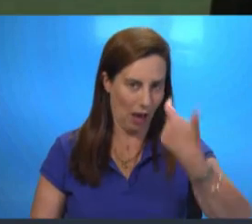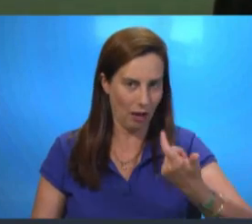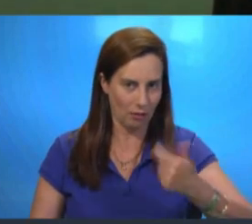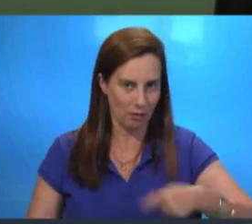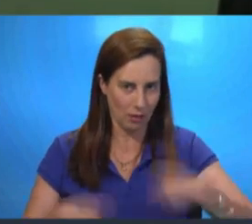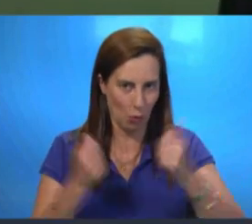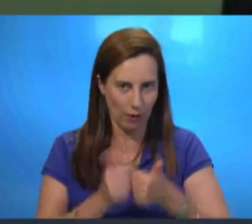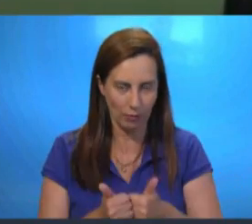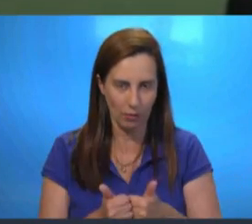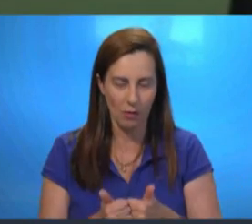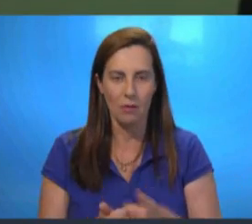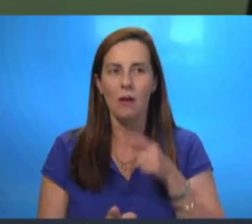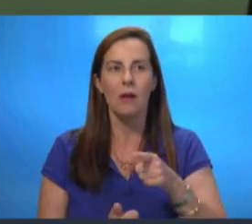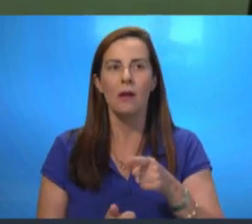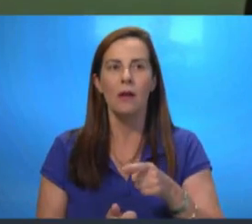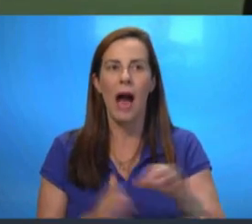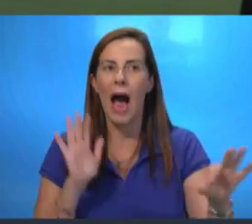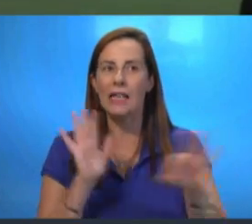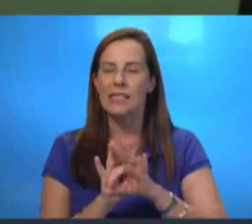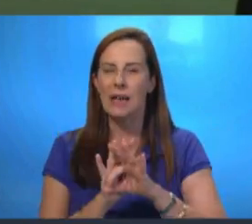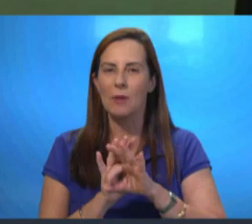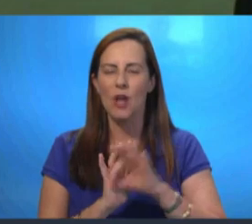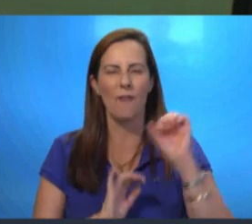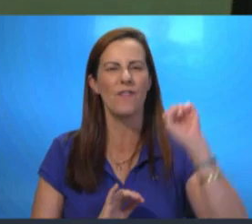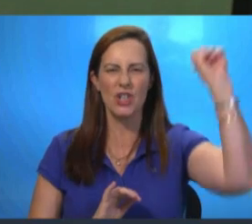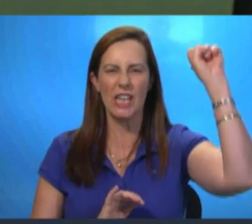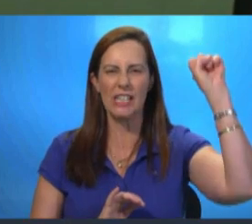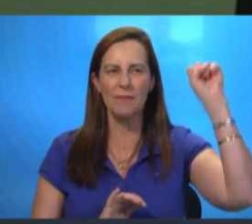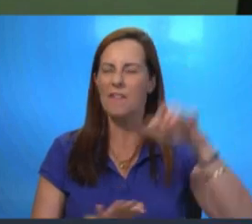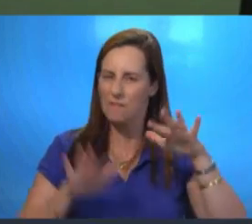רגב, הסמל, של הפשיזם